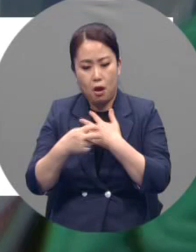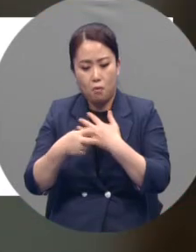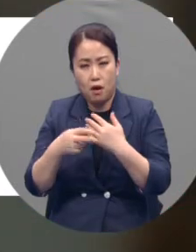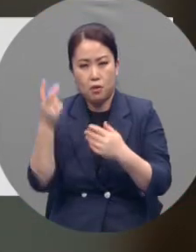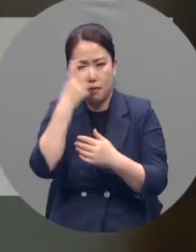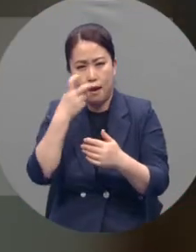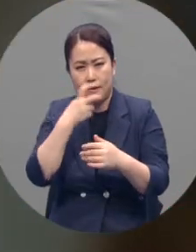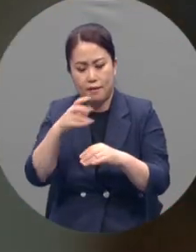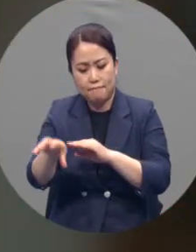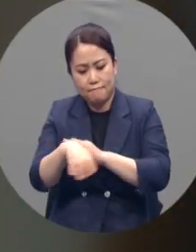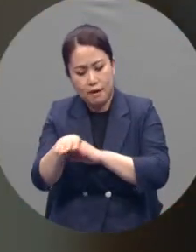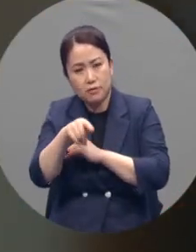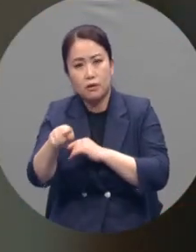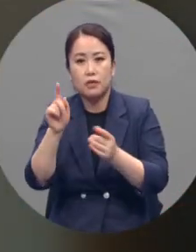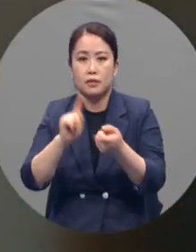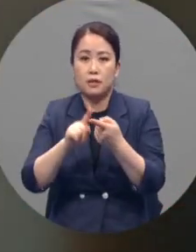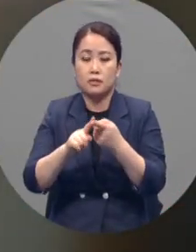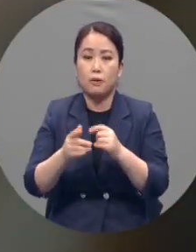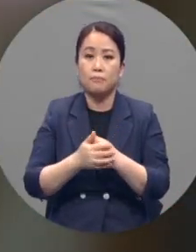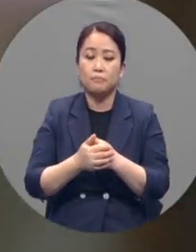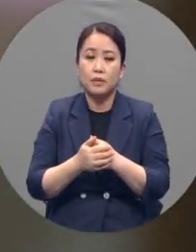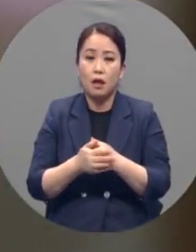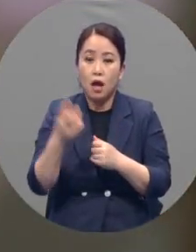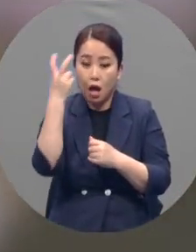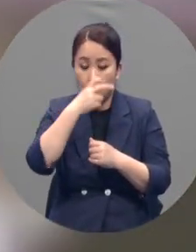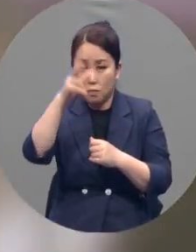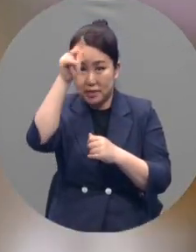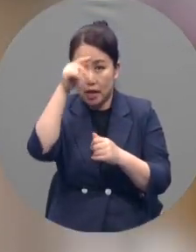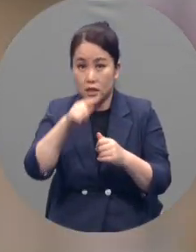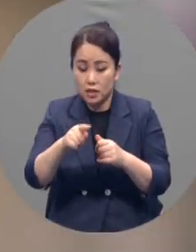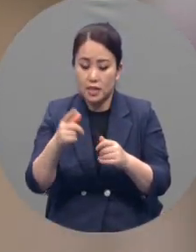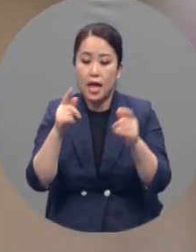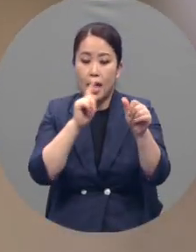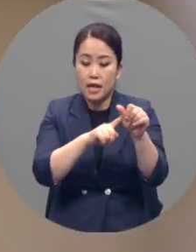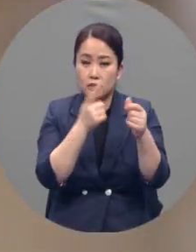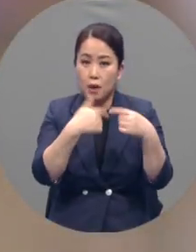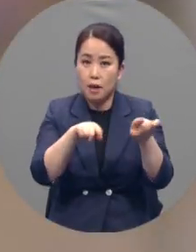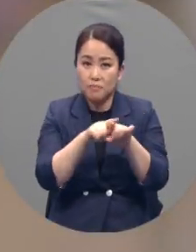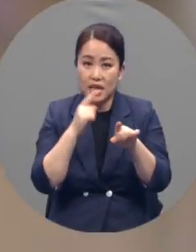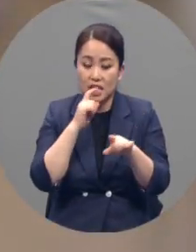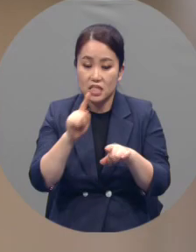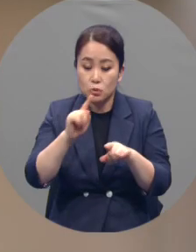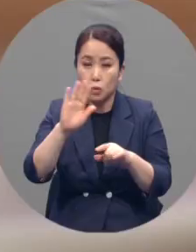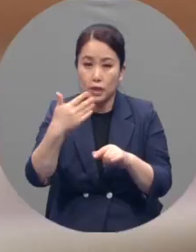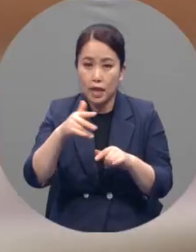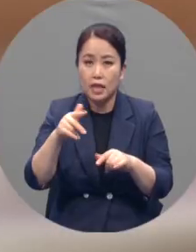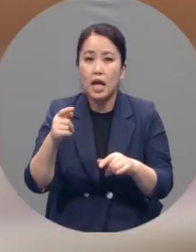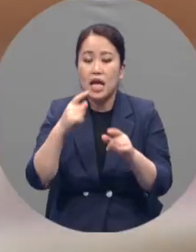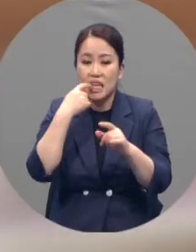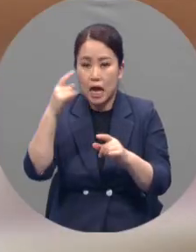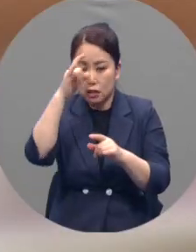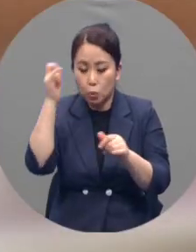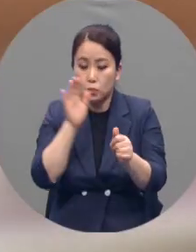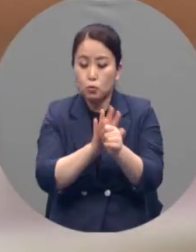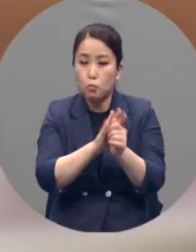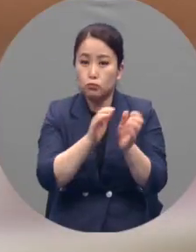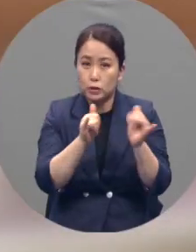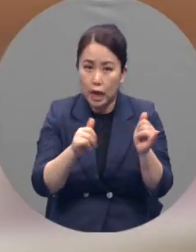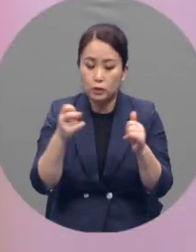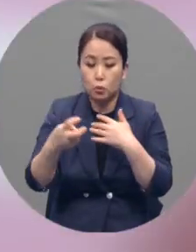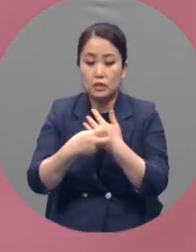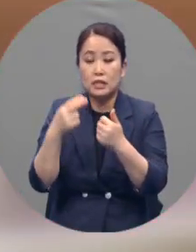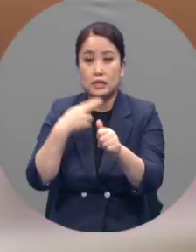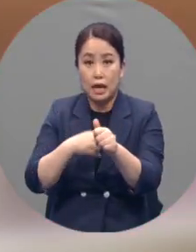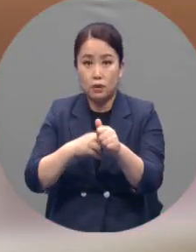됐는지. 검찰은 A씨와 함께 기소된 간호조무사와 의사에게도 각각 징역 6개월과 벌금 3천만